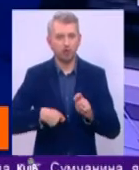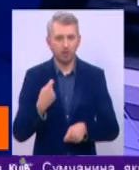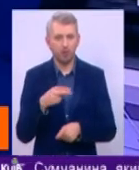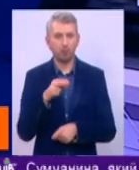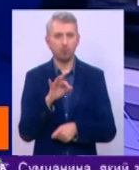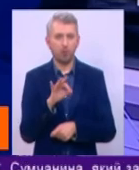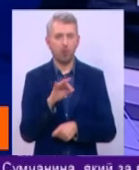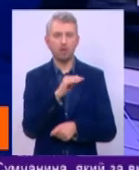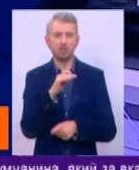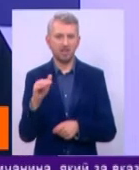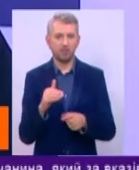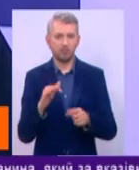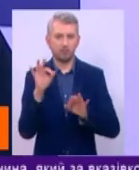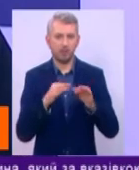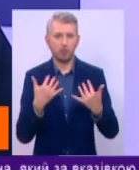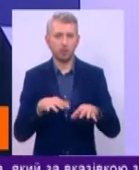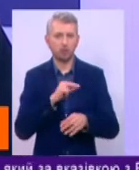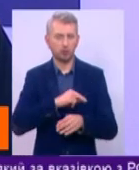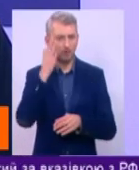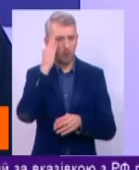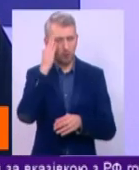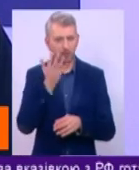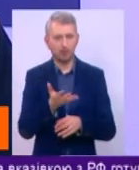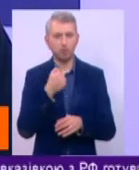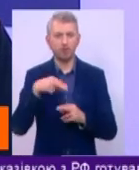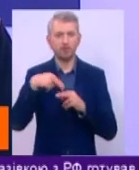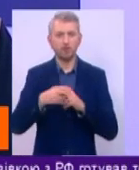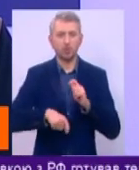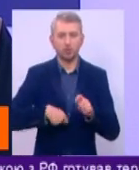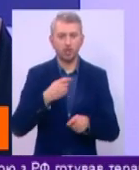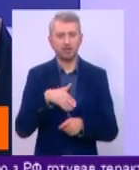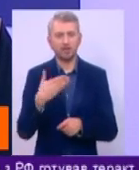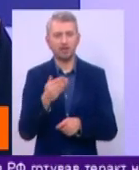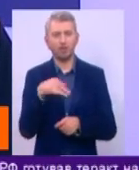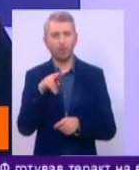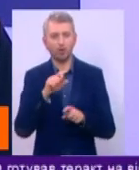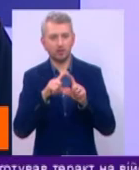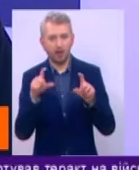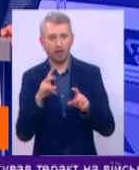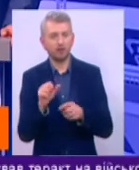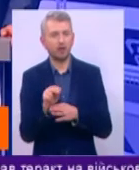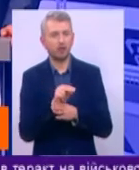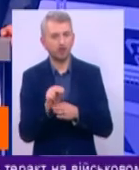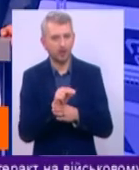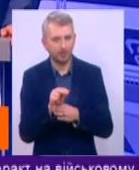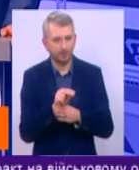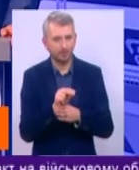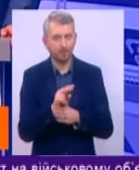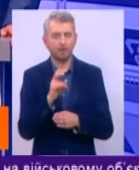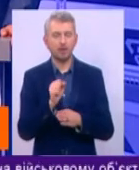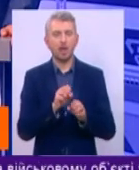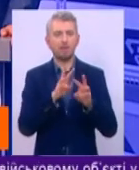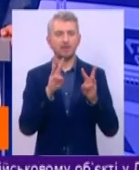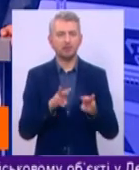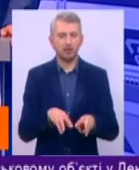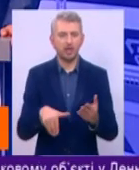по степени утраты трудоспособности, получает возмещение ущерба со стороны фонда на лечение, на